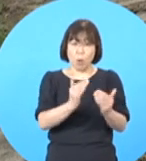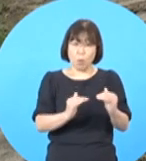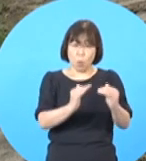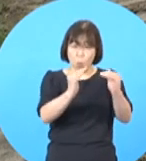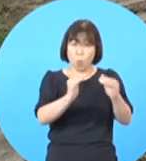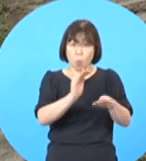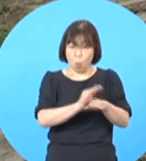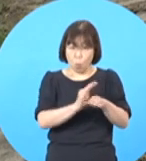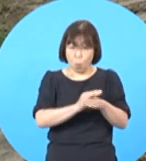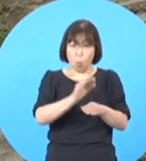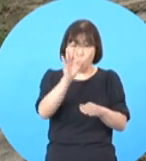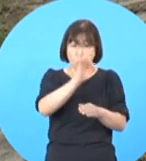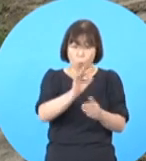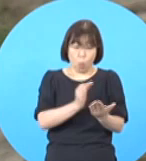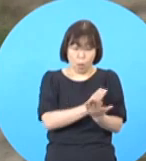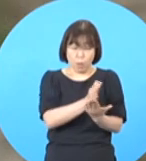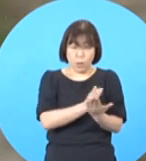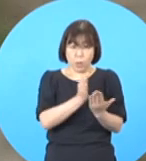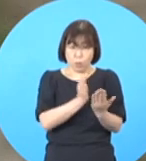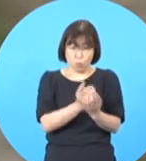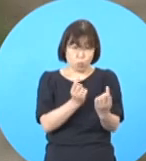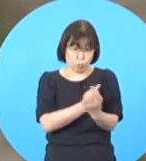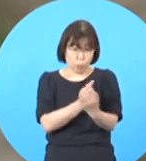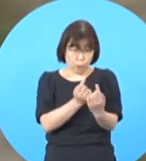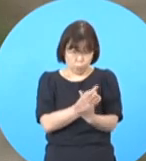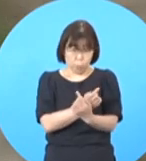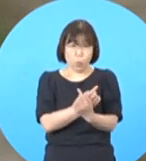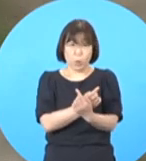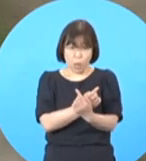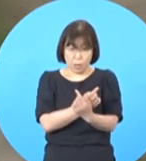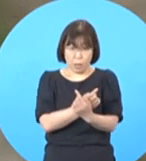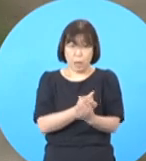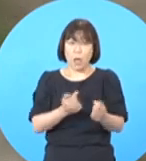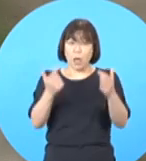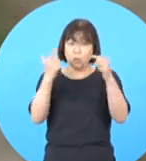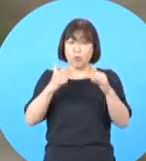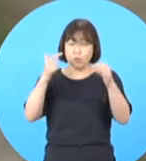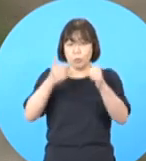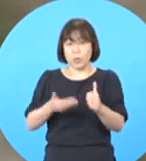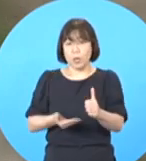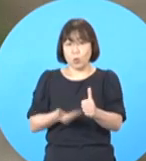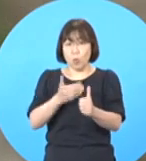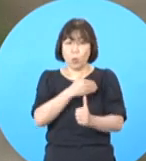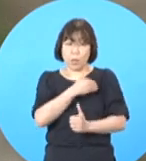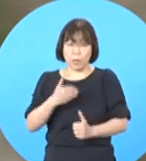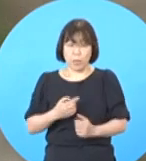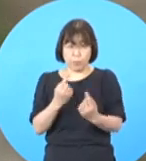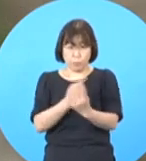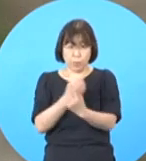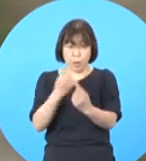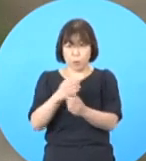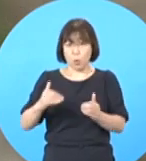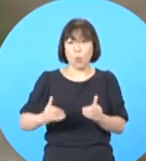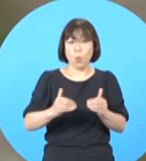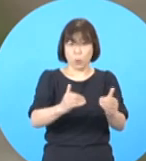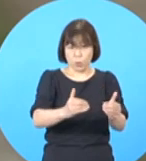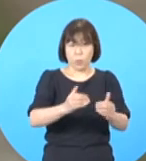する藍をまっすぐ上に伸びる品種への改良や、通年栽培できる改良も進められています